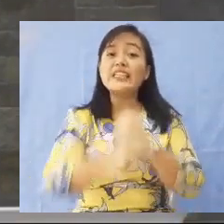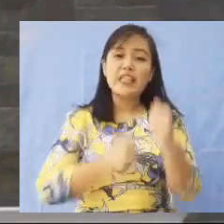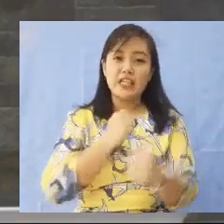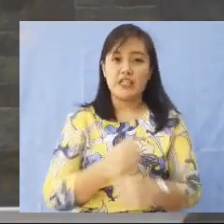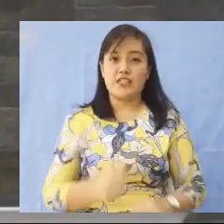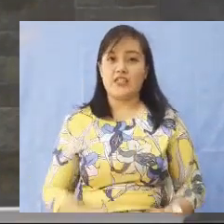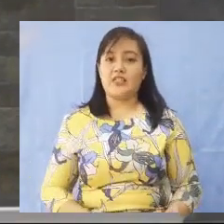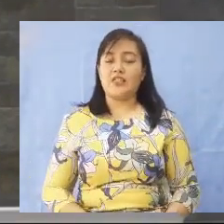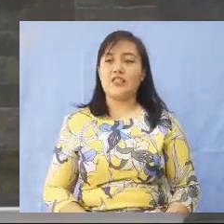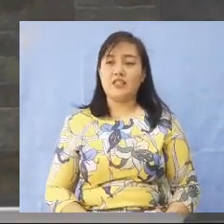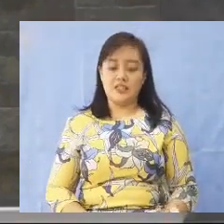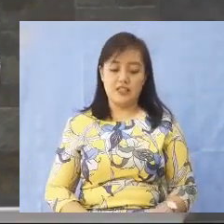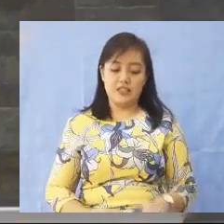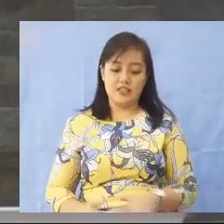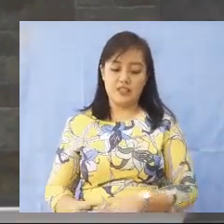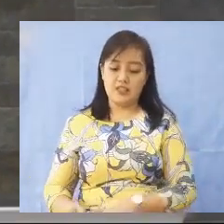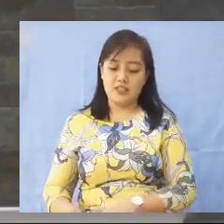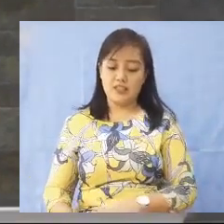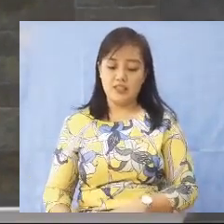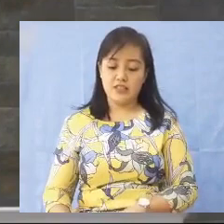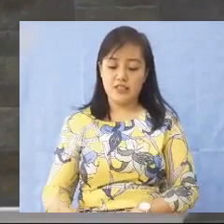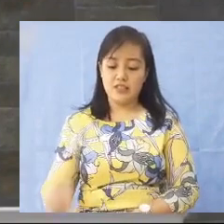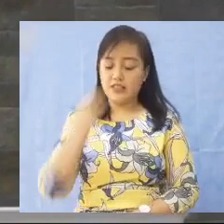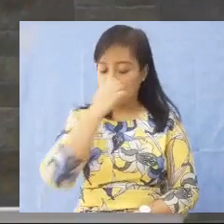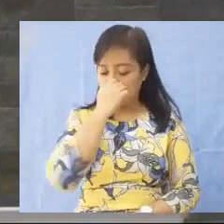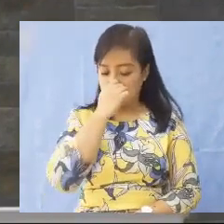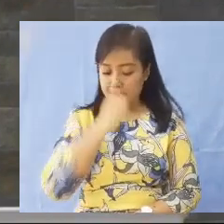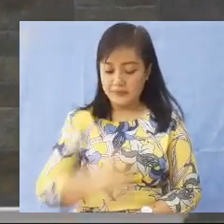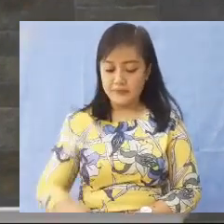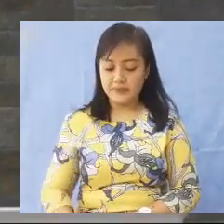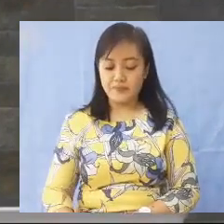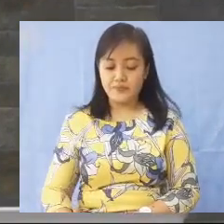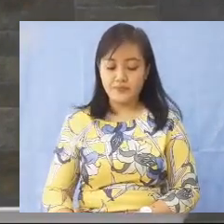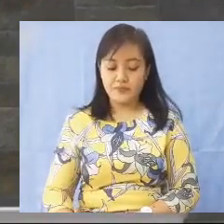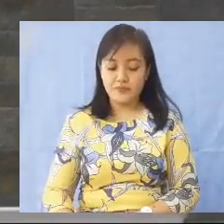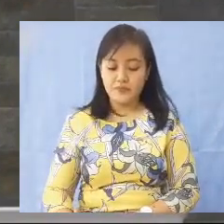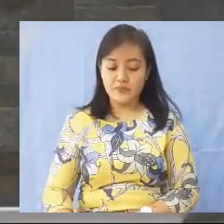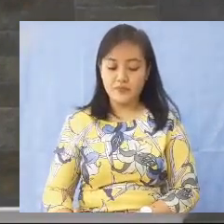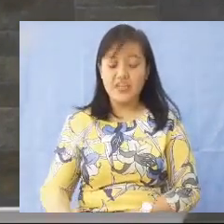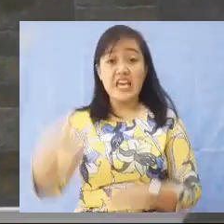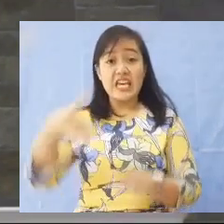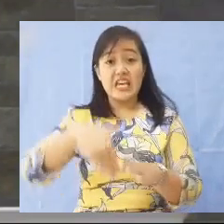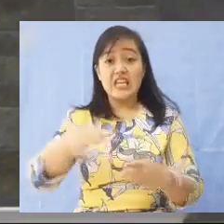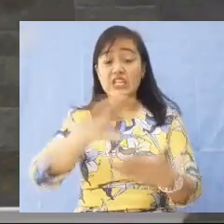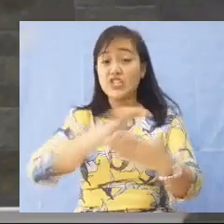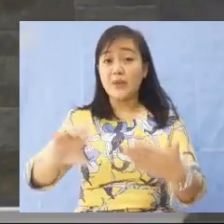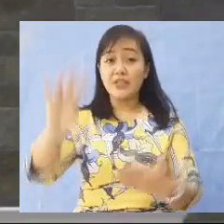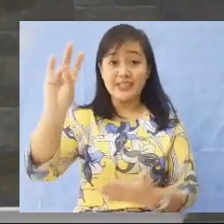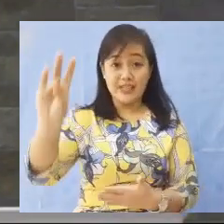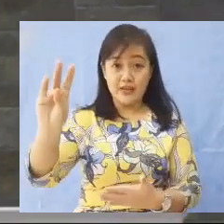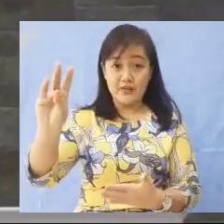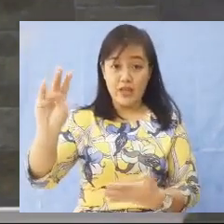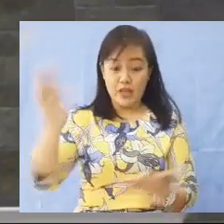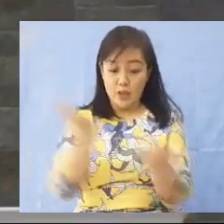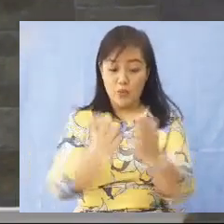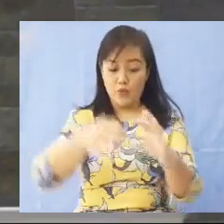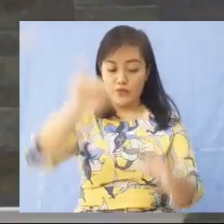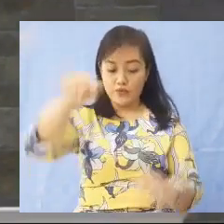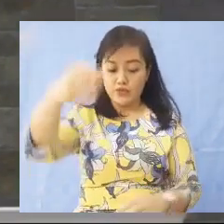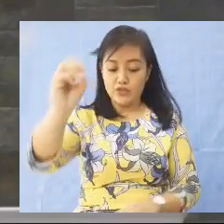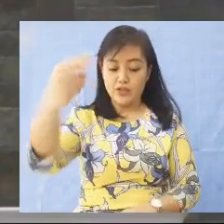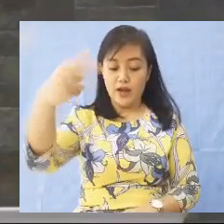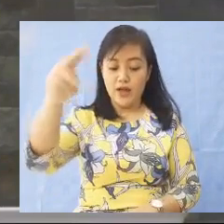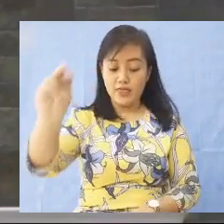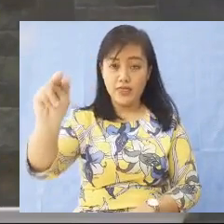last day ng piyesta po na ito, yung pinakahuling araw ng piyesta po na ito, ang Panginoong Jesucristo po